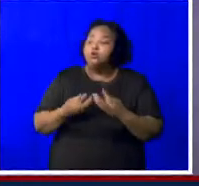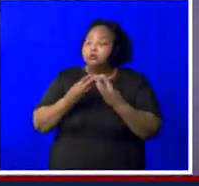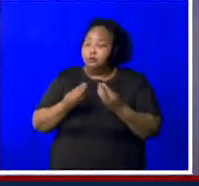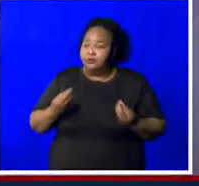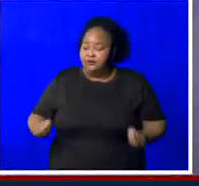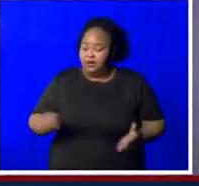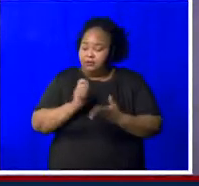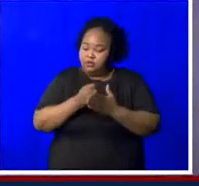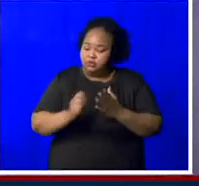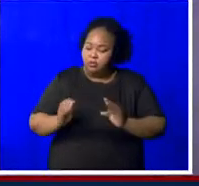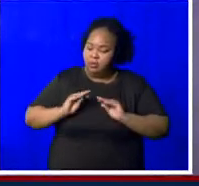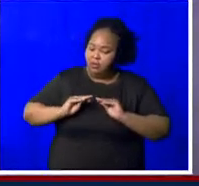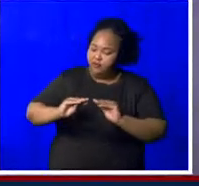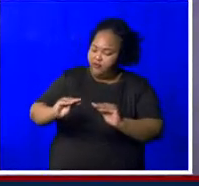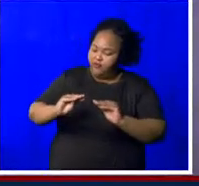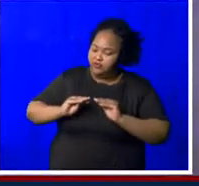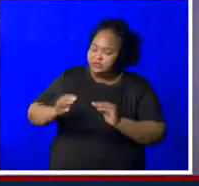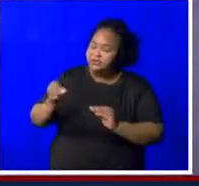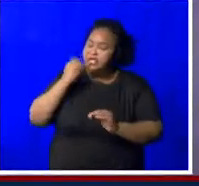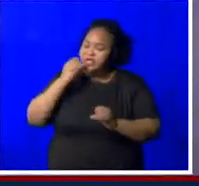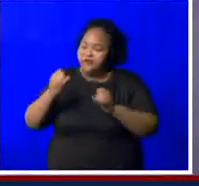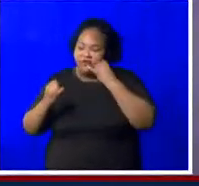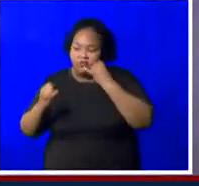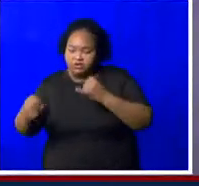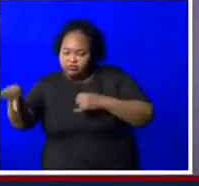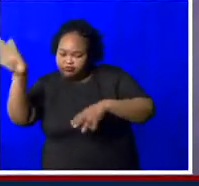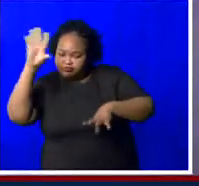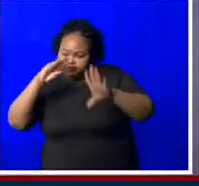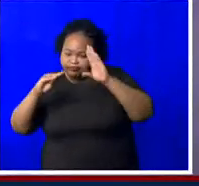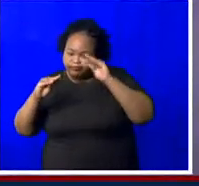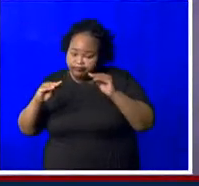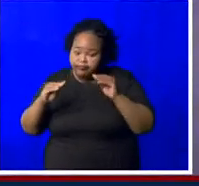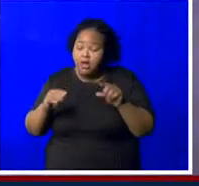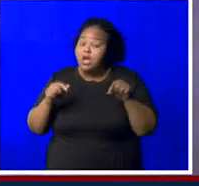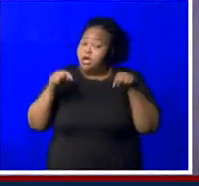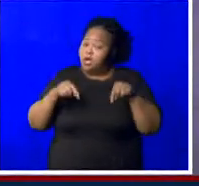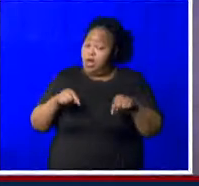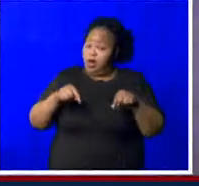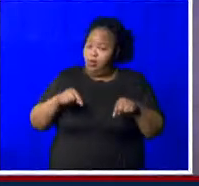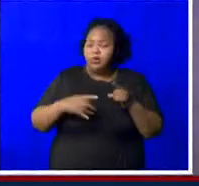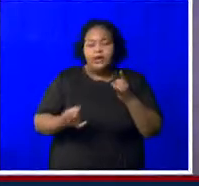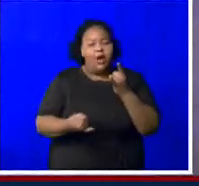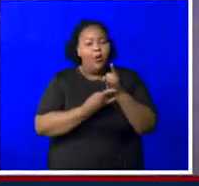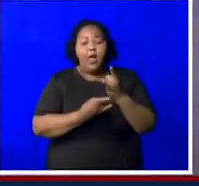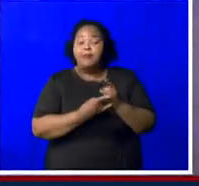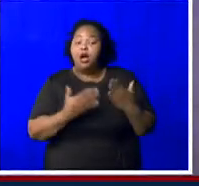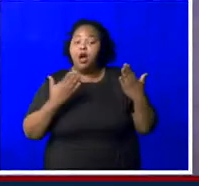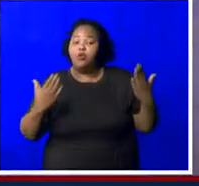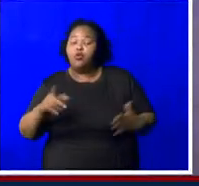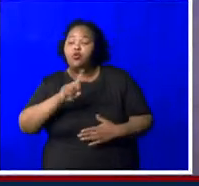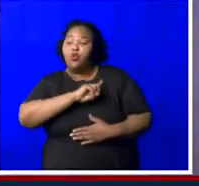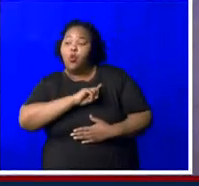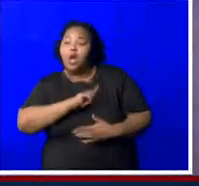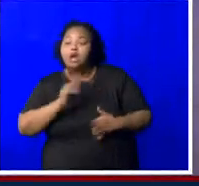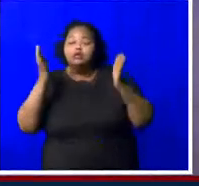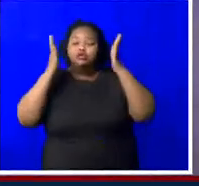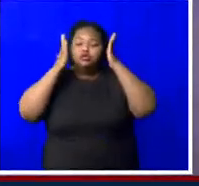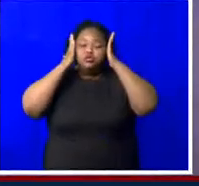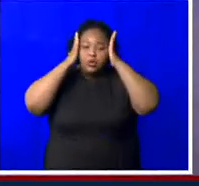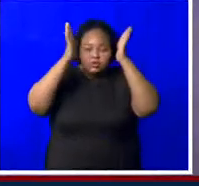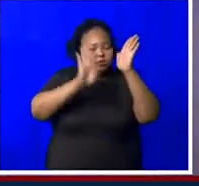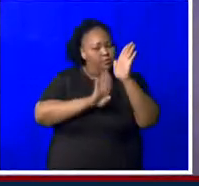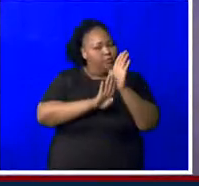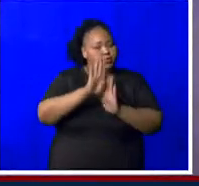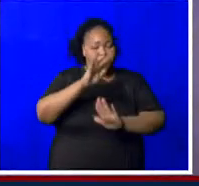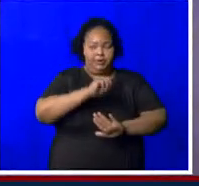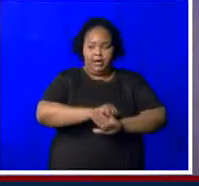bantwana besikolwa kuthi babe nelwati lolungilo nalolutsingekile kuletikhathi tamanje kungalithuthukisa live